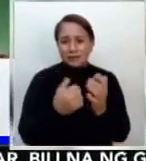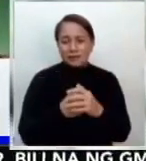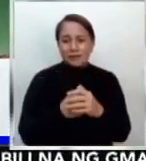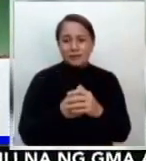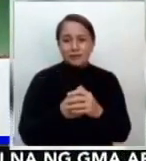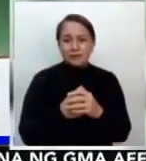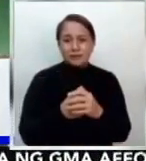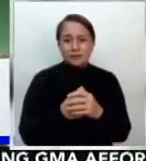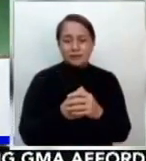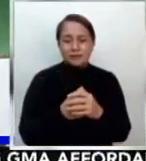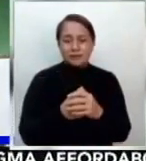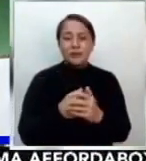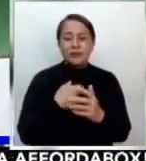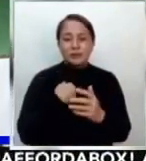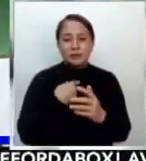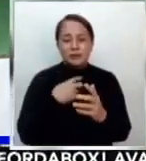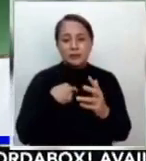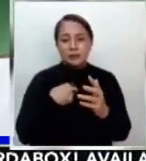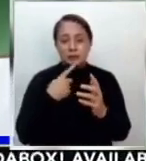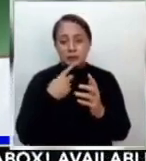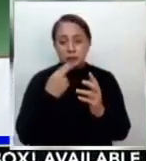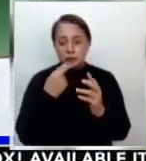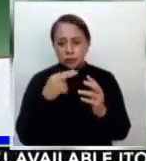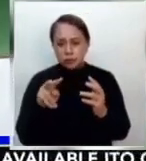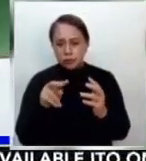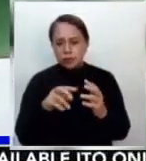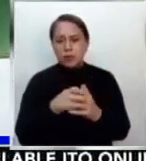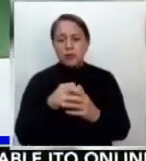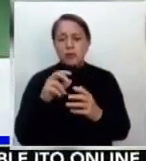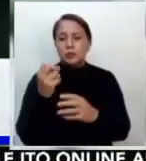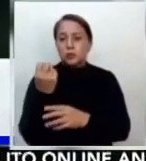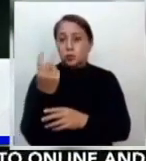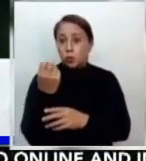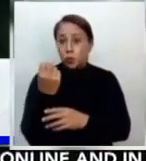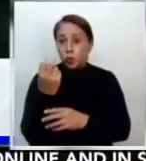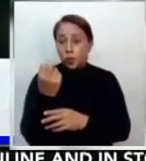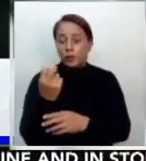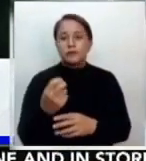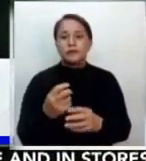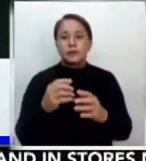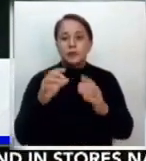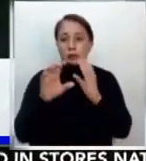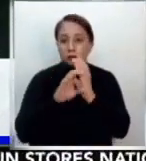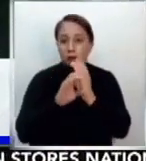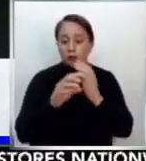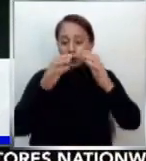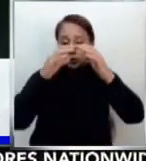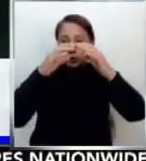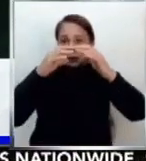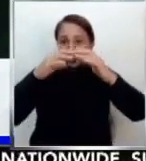Base sa inisyal na ulat, 12 sasakyan ang nahulog sa ilog.